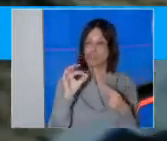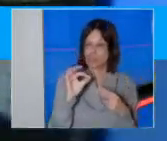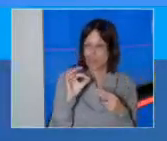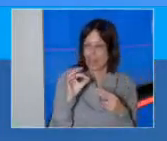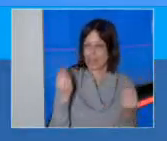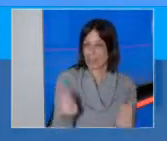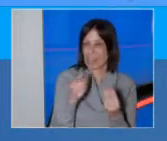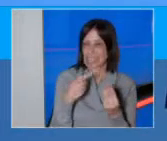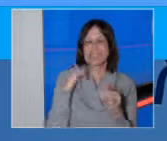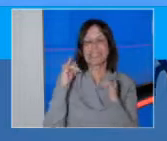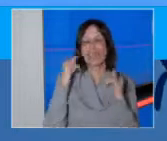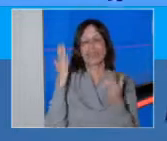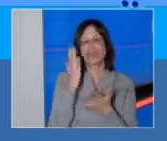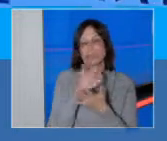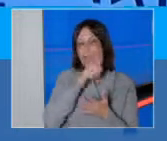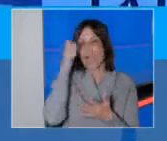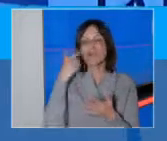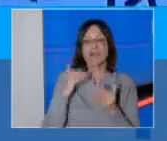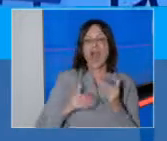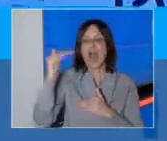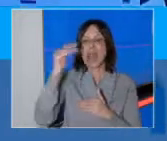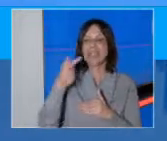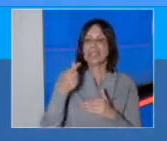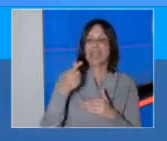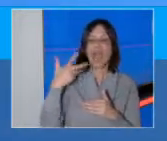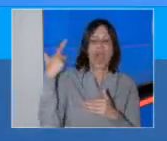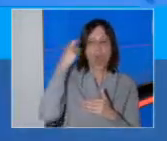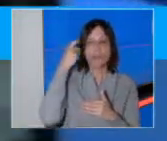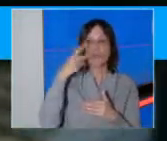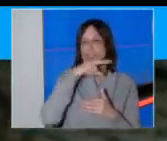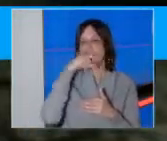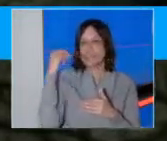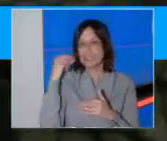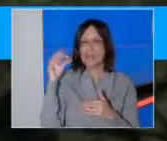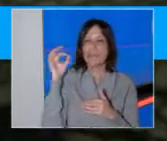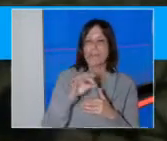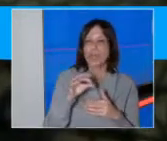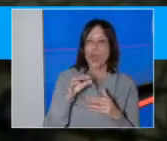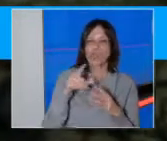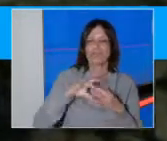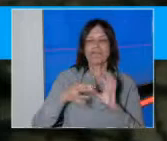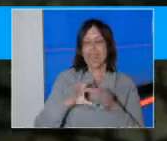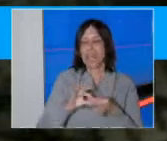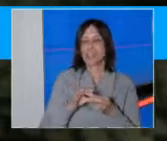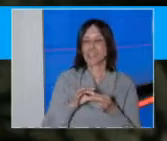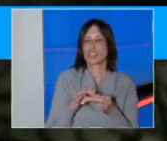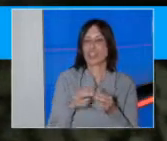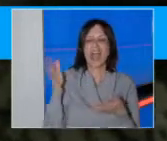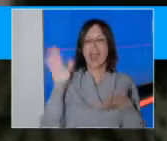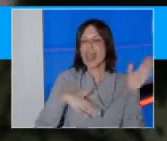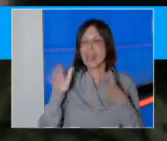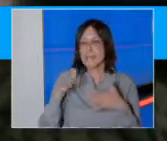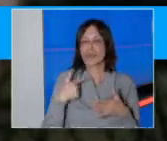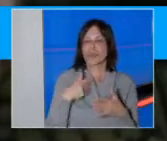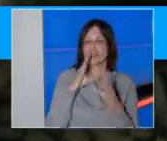כבר רואים אותם עכשיו. עלייה באובדנות, עלייה בסמים, באלכוהול, בפגיעות ברשת, באלימות. אנחנו הצגנו את כל הנתונים